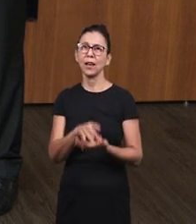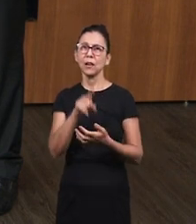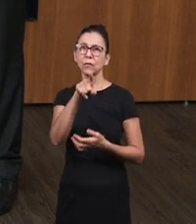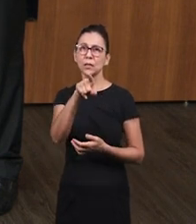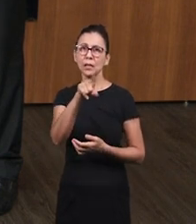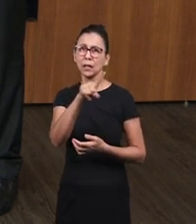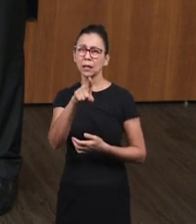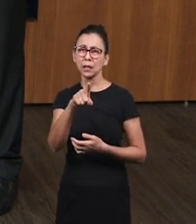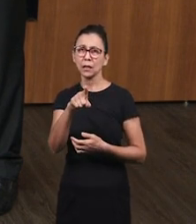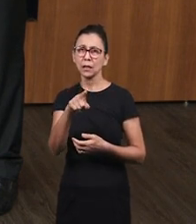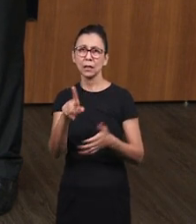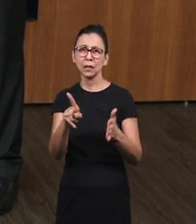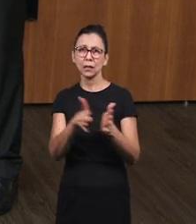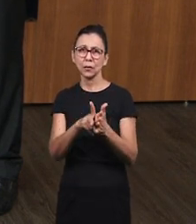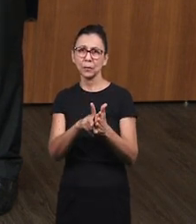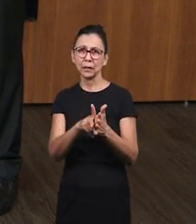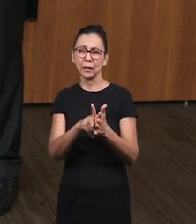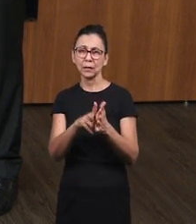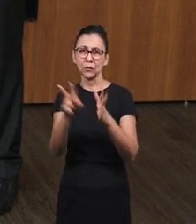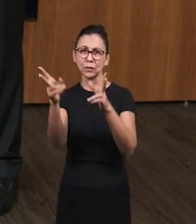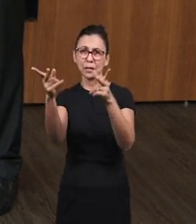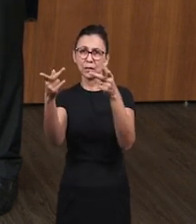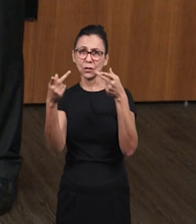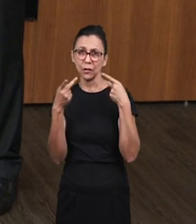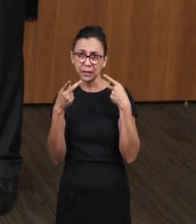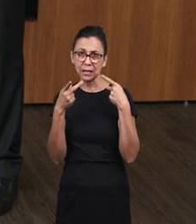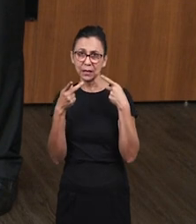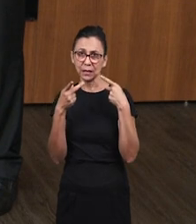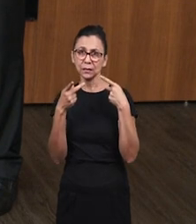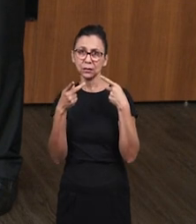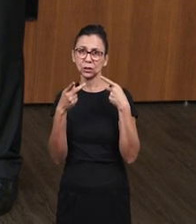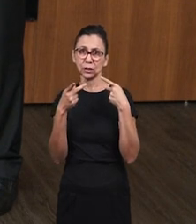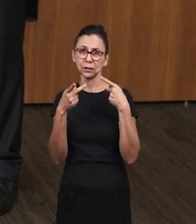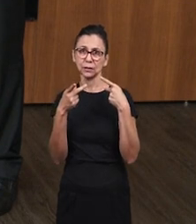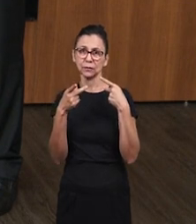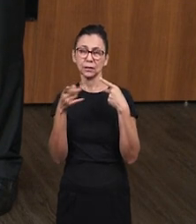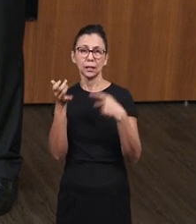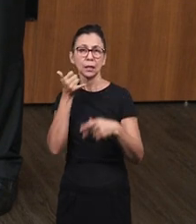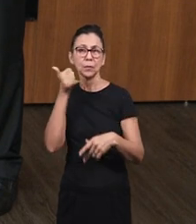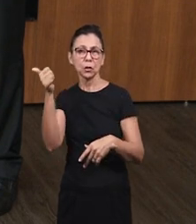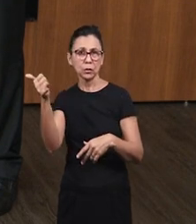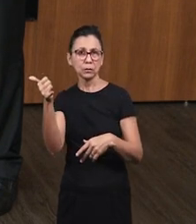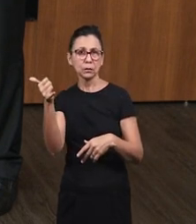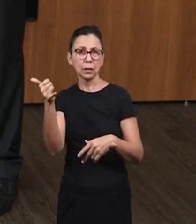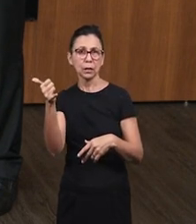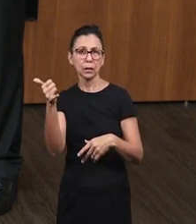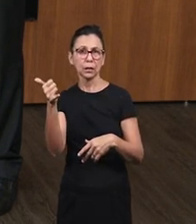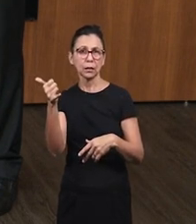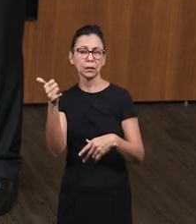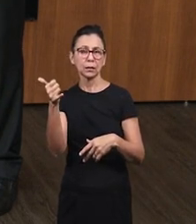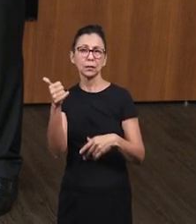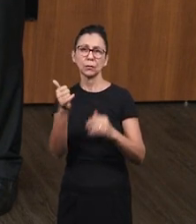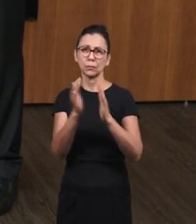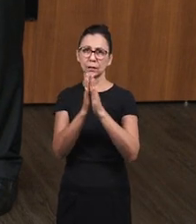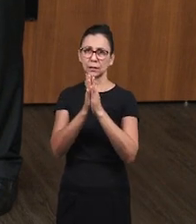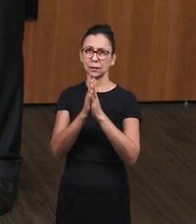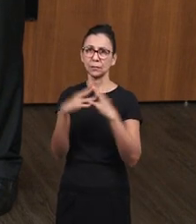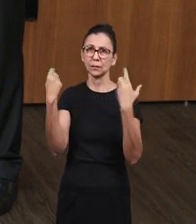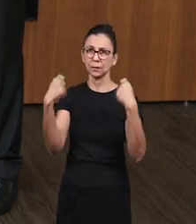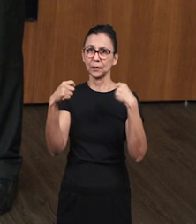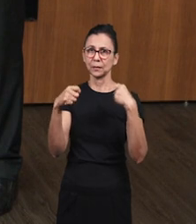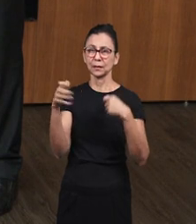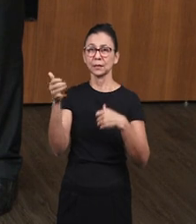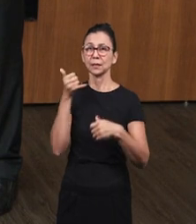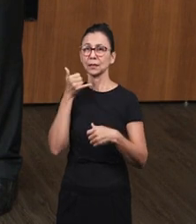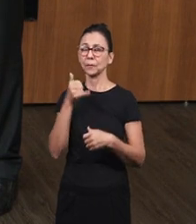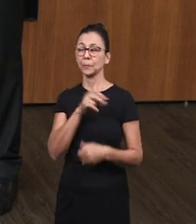tous ceux qui encore ne font pas partie, ne sont pas membres de l'Église chrétienne Maranatha et qui ont besoin d'une parole de la part du Seigneur et